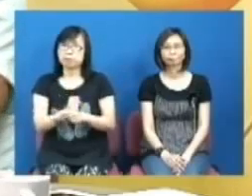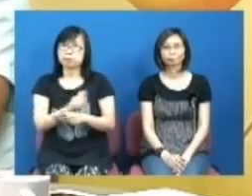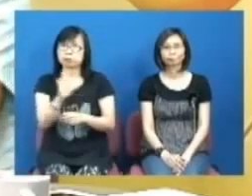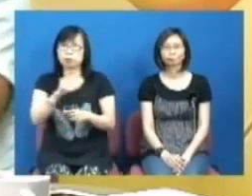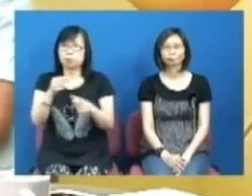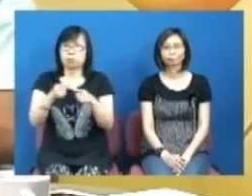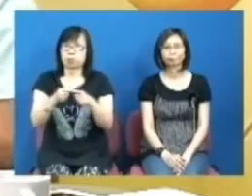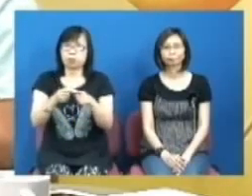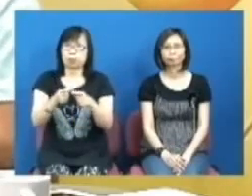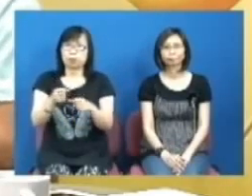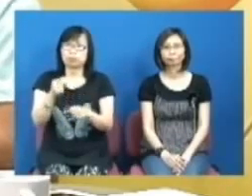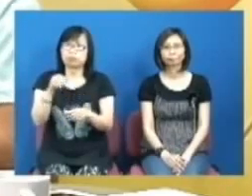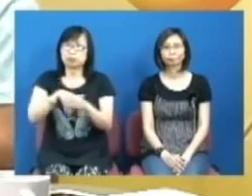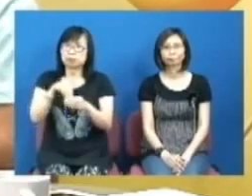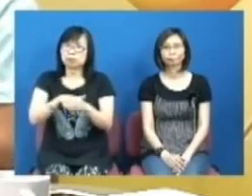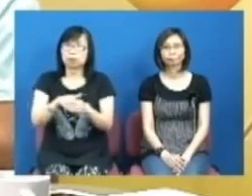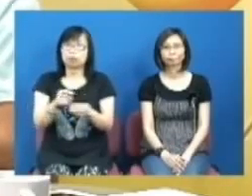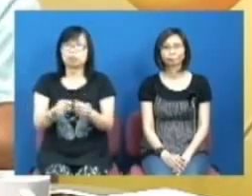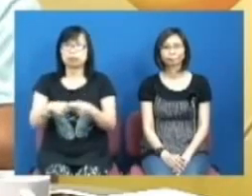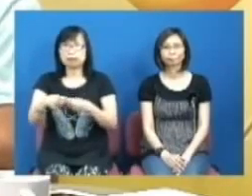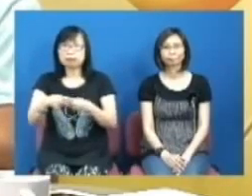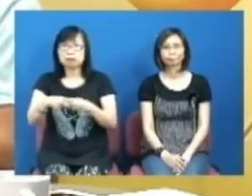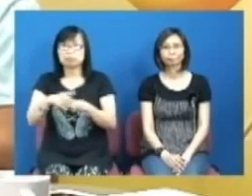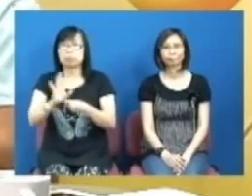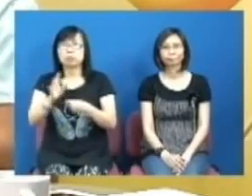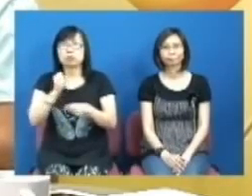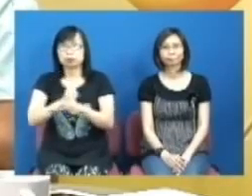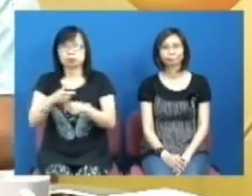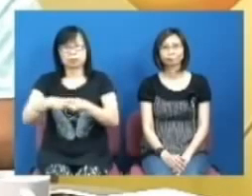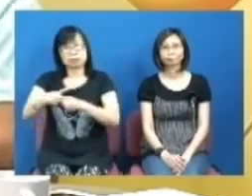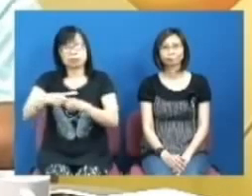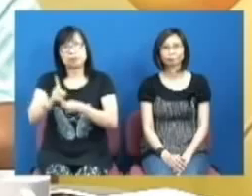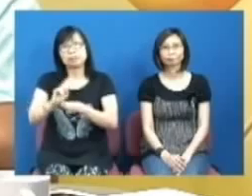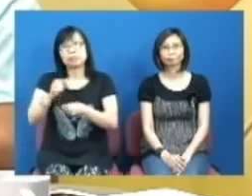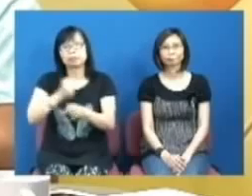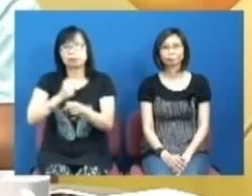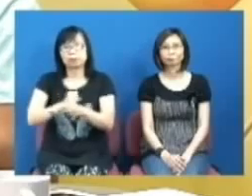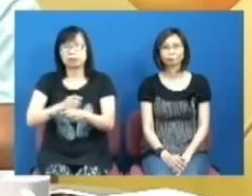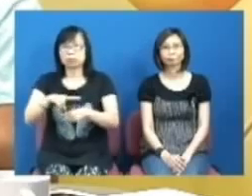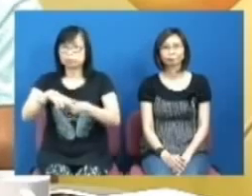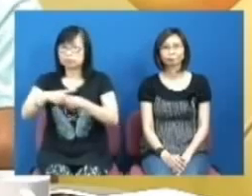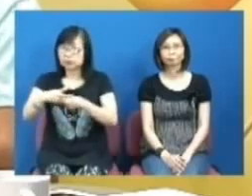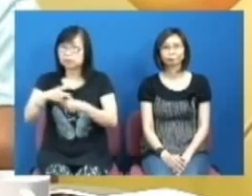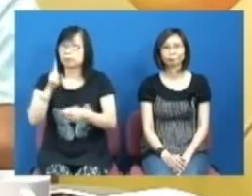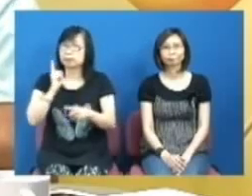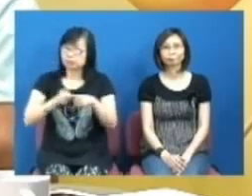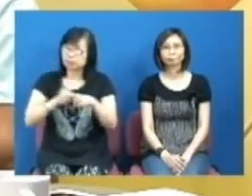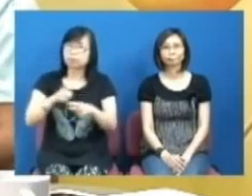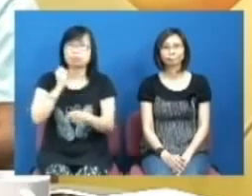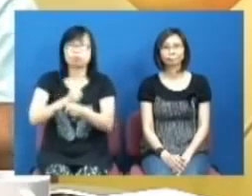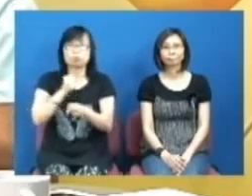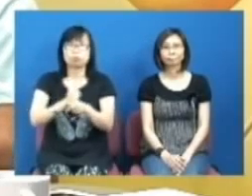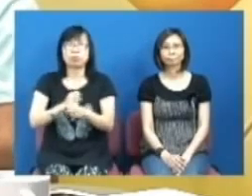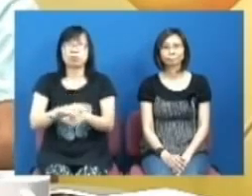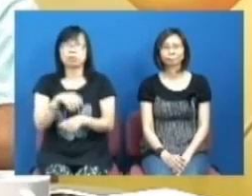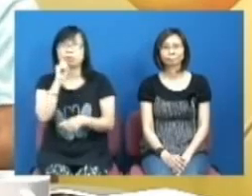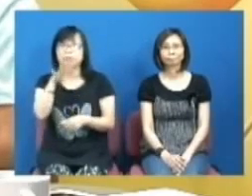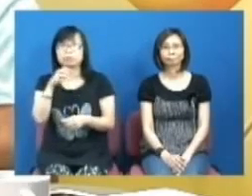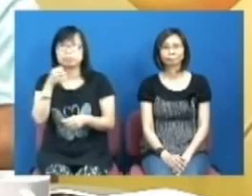投係咪？第一次你又唔做，咁第二次就點做咧？咁如果第二次真係做嘅時候，你會唔會做咧？話口未完，